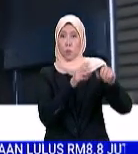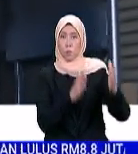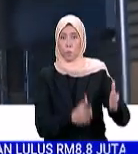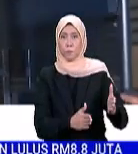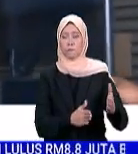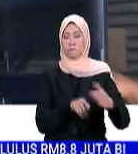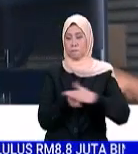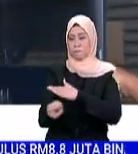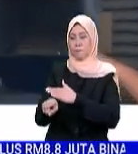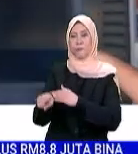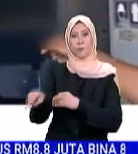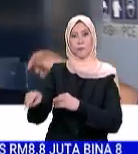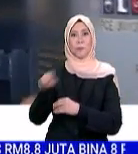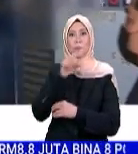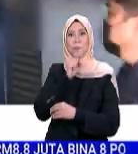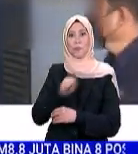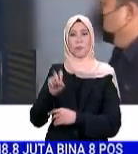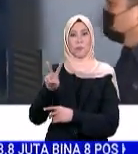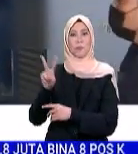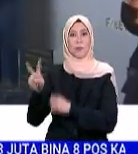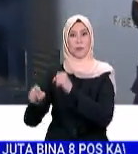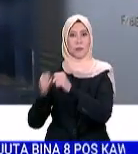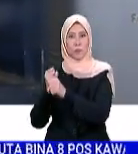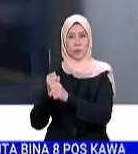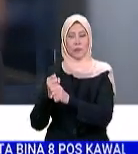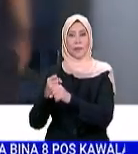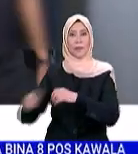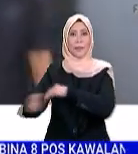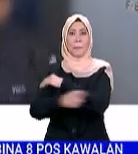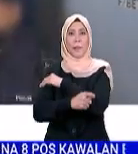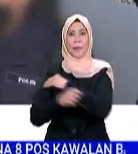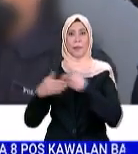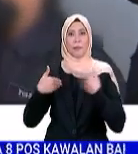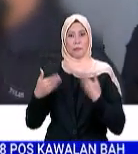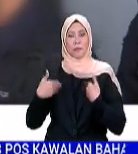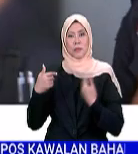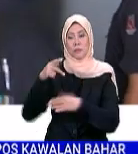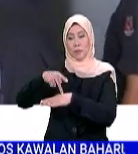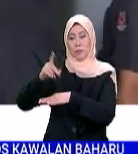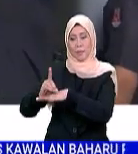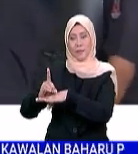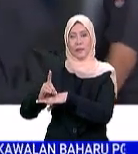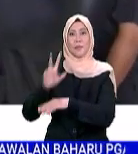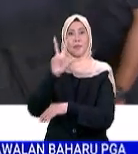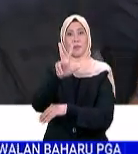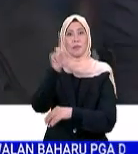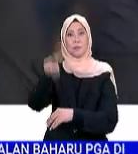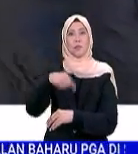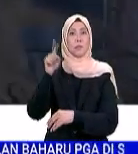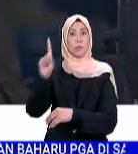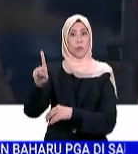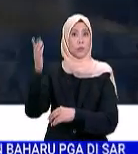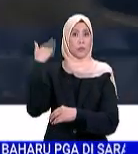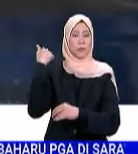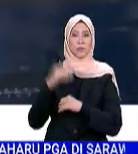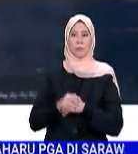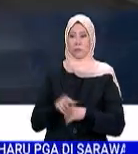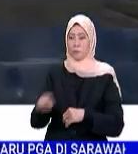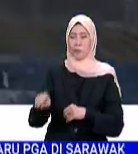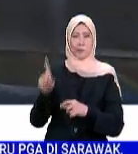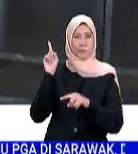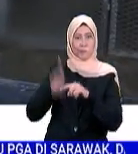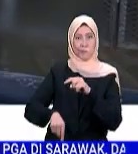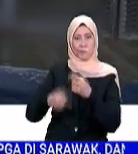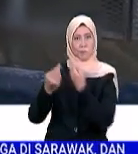Shafdev Singh, 22 tahun, di Taman Happy, Batu 1, Jalan Pantai Port Dickson, 3 Januari lalu. Tertuduh yang tidak dibenar